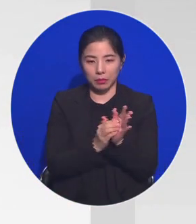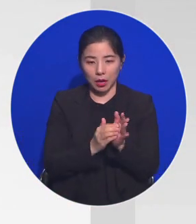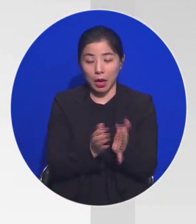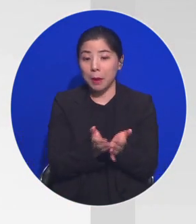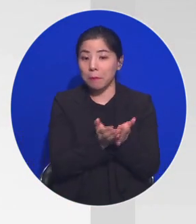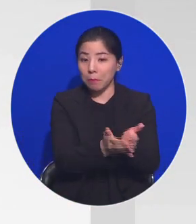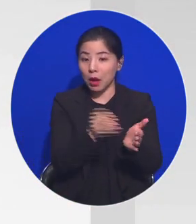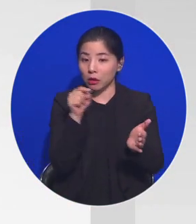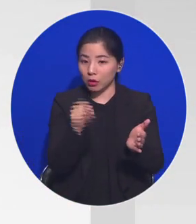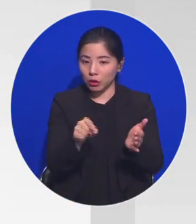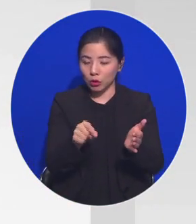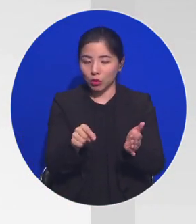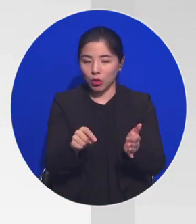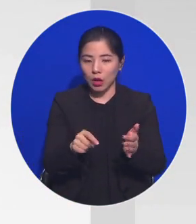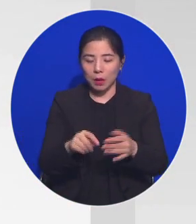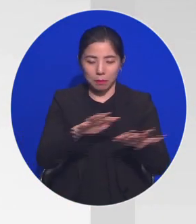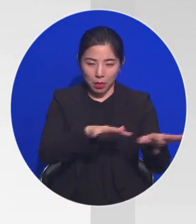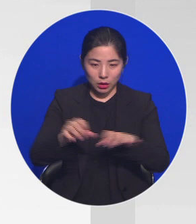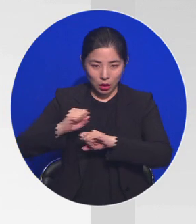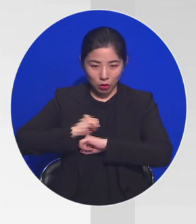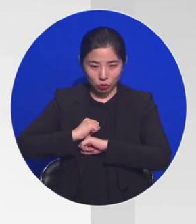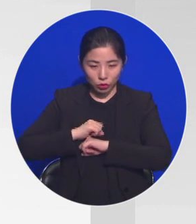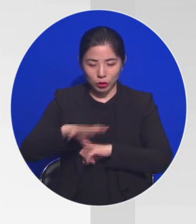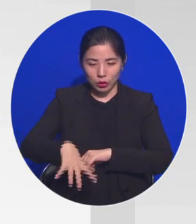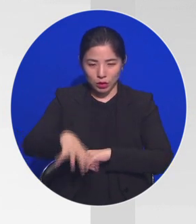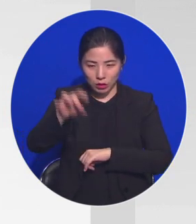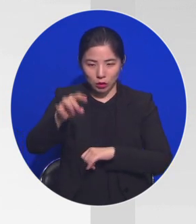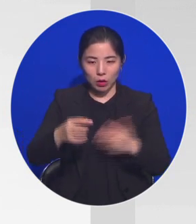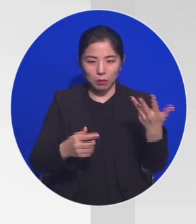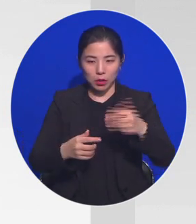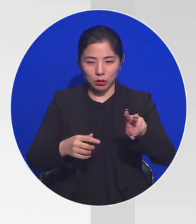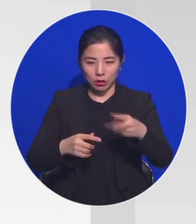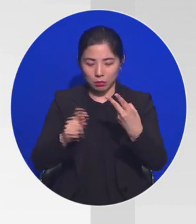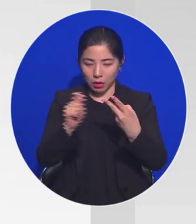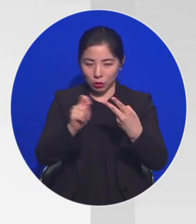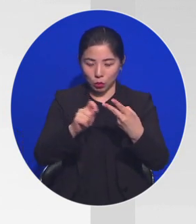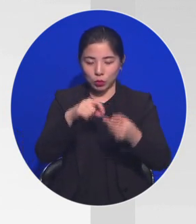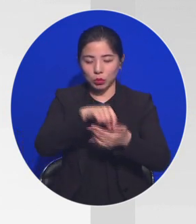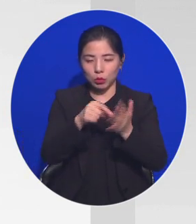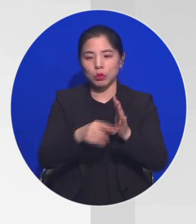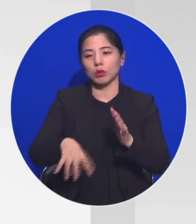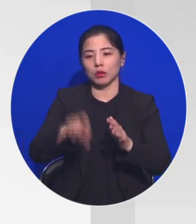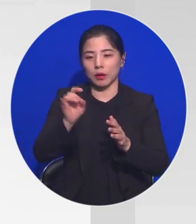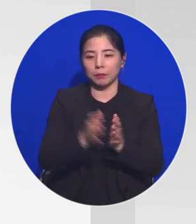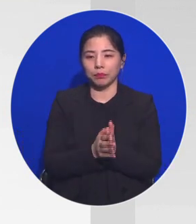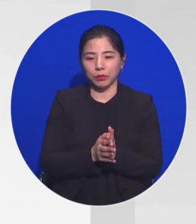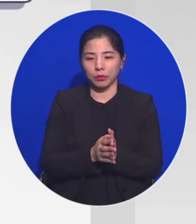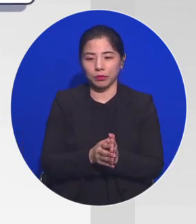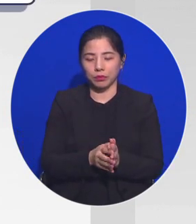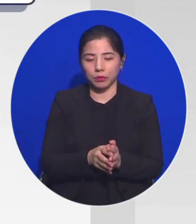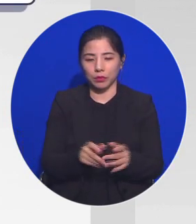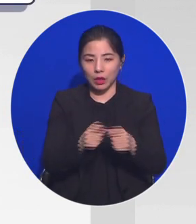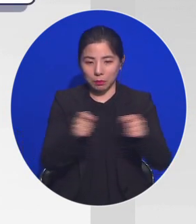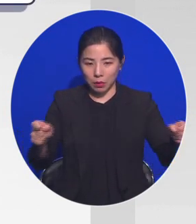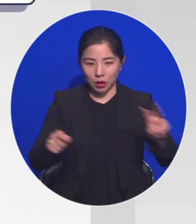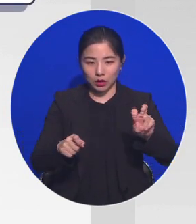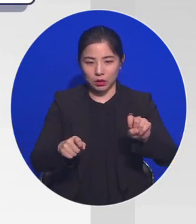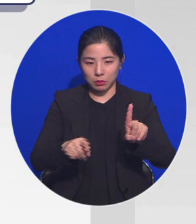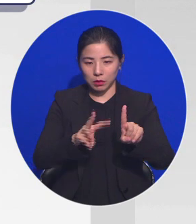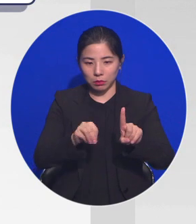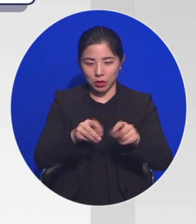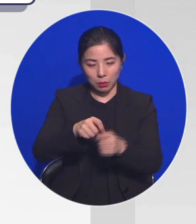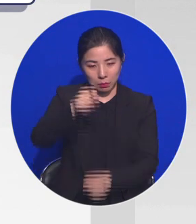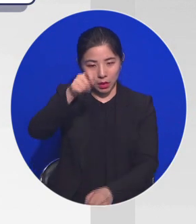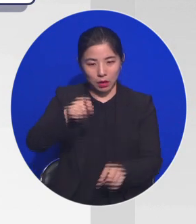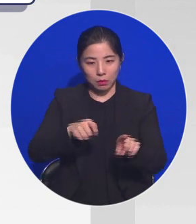해군의 첫 8,200톤급 이지스 구축함입니다. 길이 170m, 폭 21m로 기존